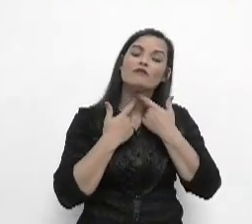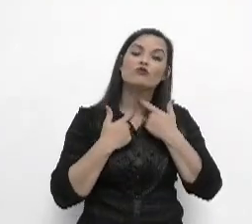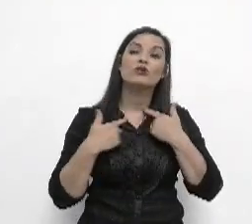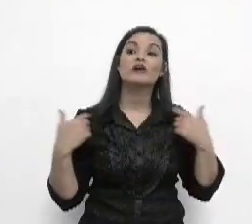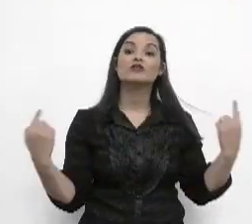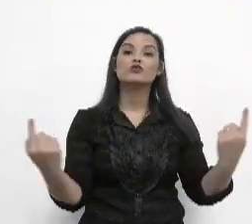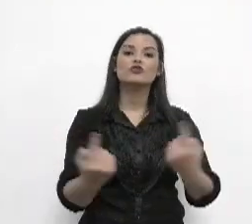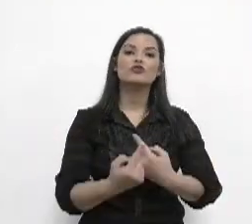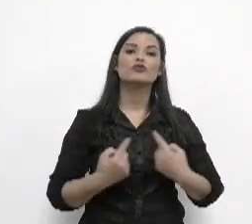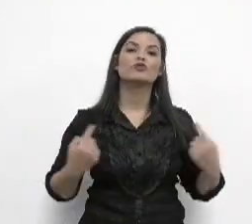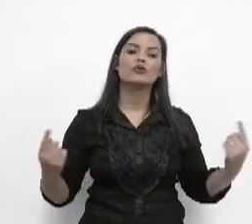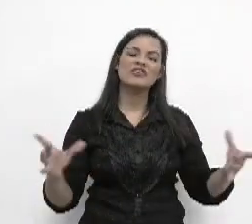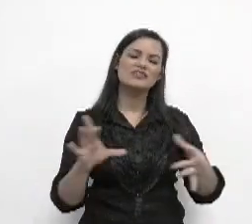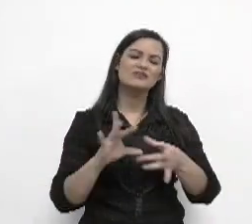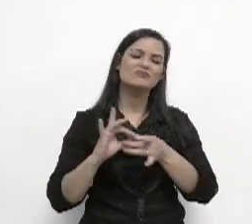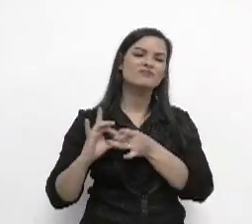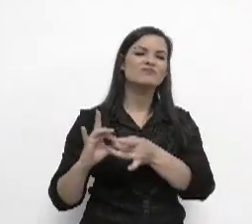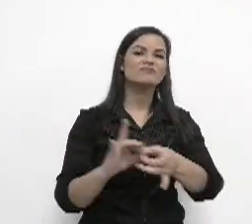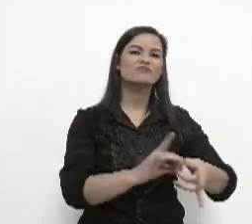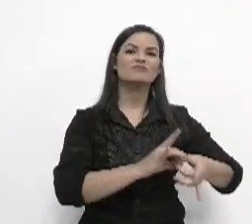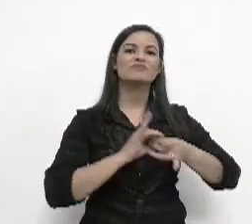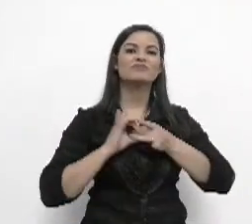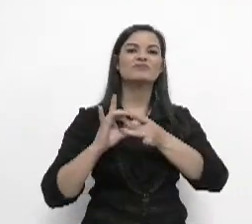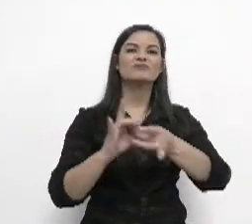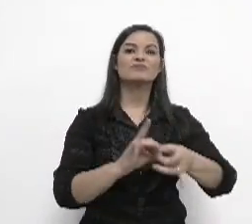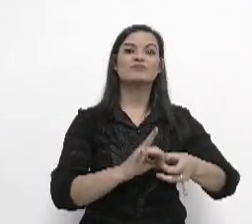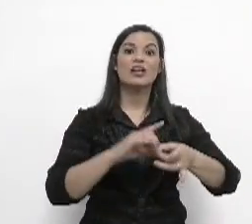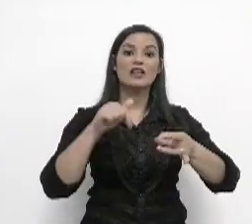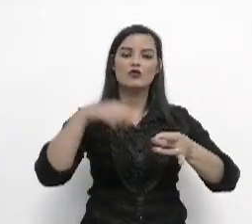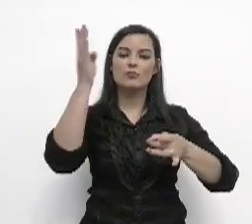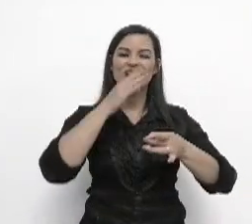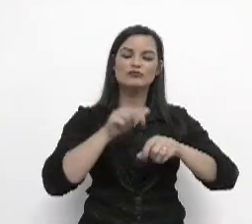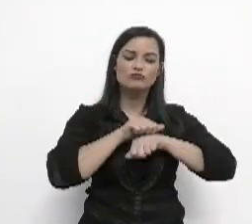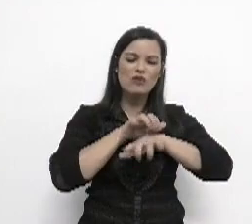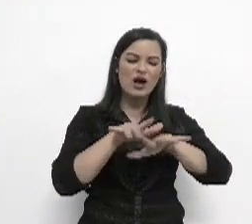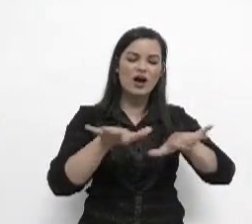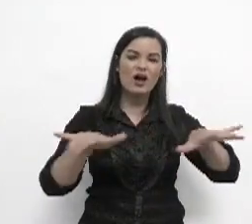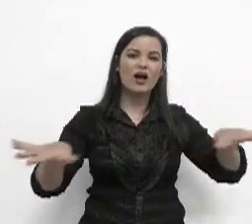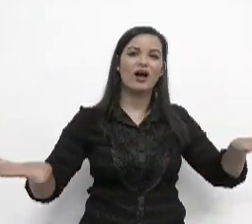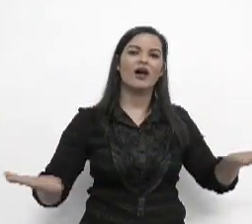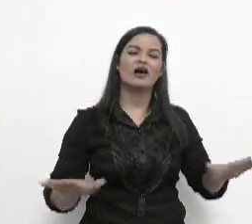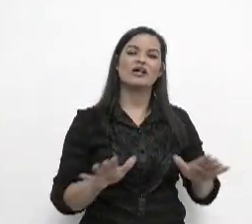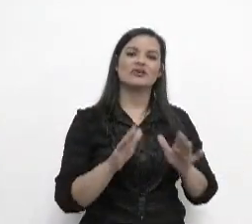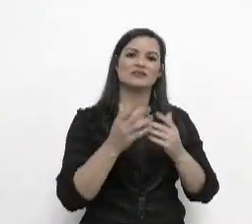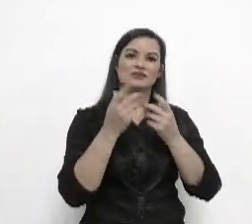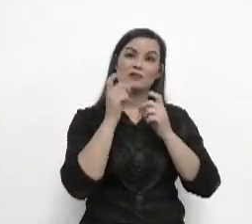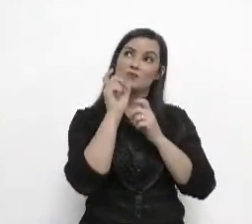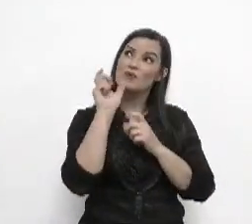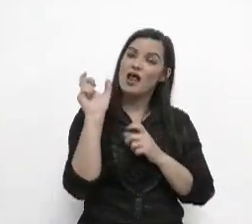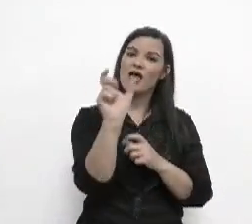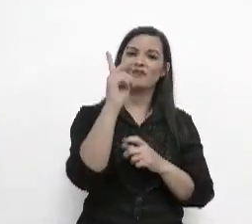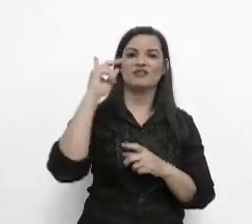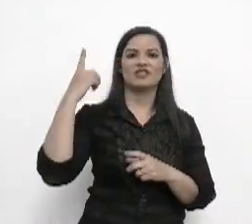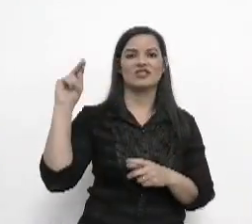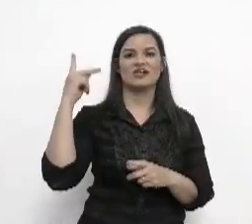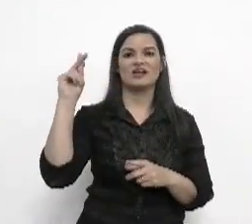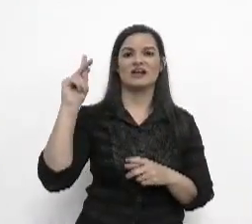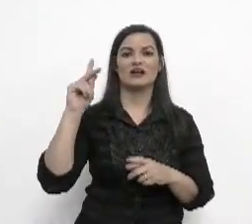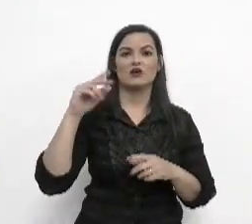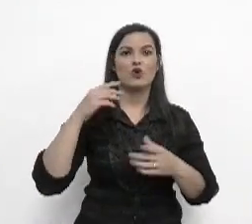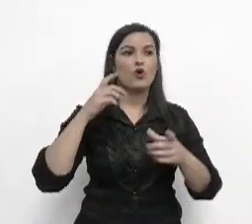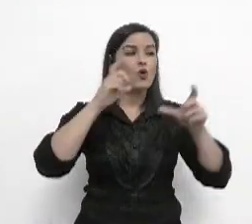assim fazermos com que o Brasil possa ampliar a tua palavra para todos os lugares. 이 민족의 가슴에 예수 그리스도를 심읍시다. E